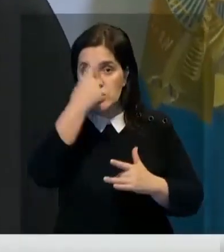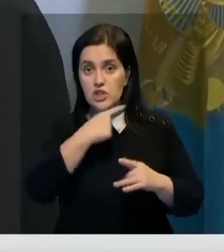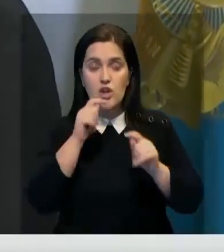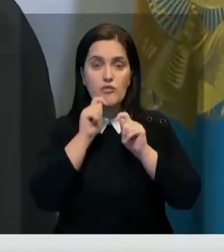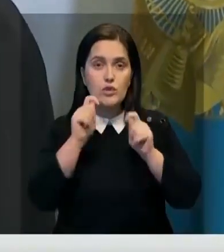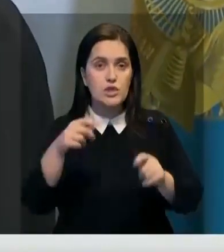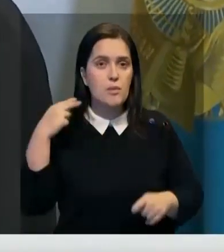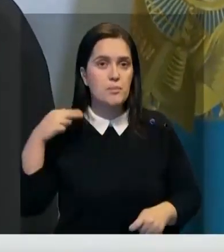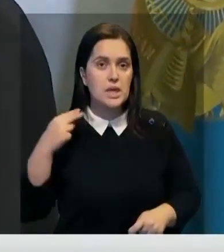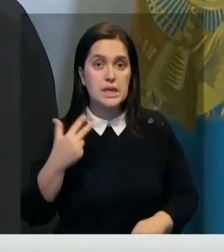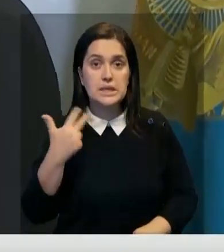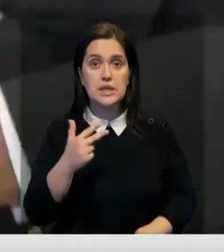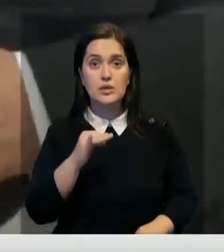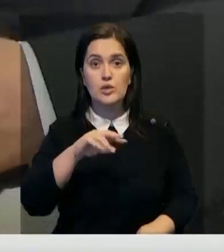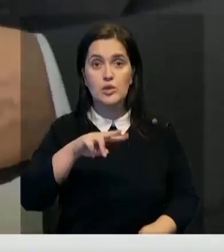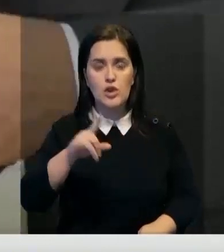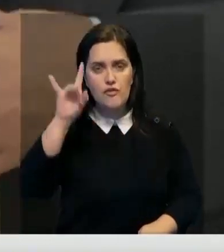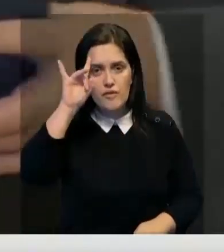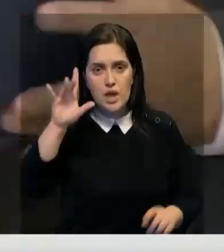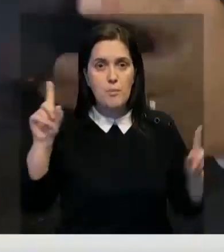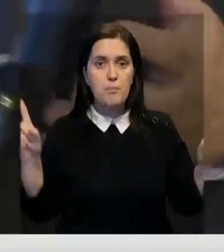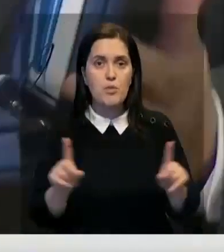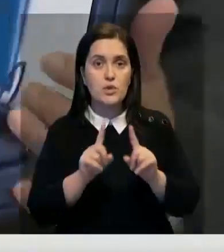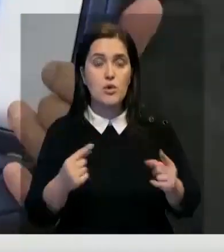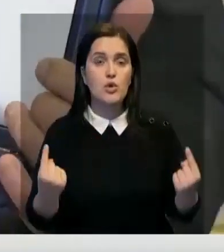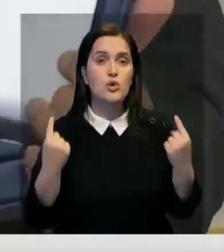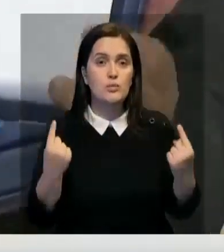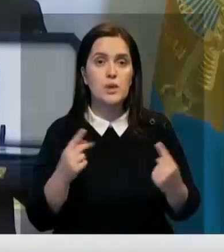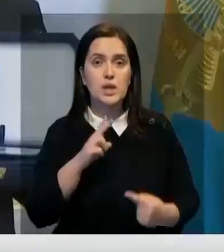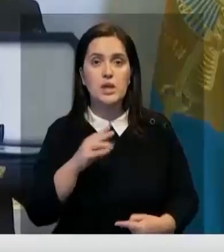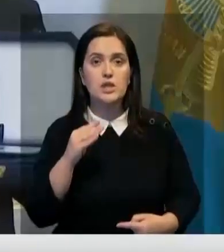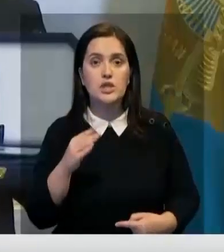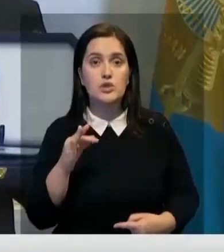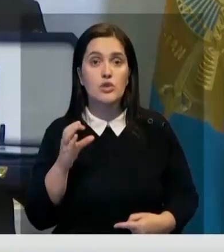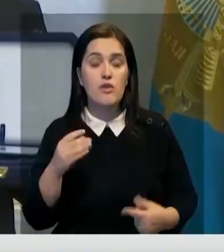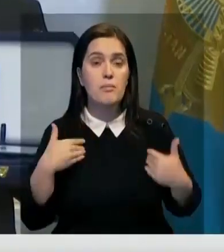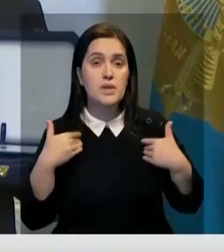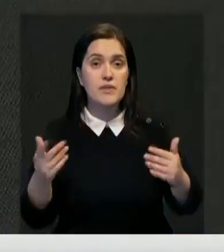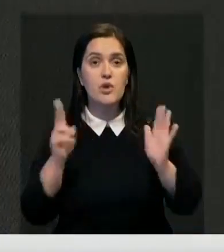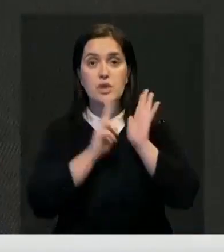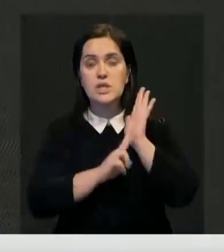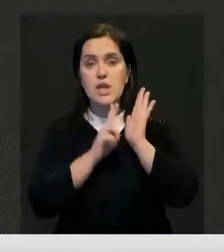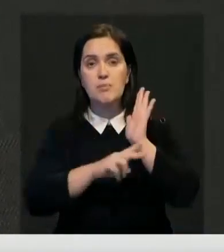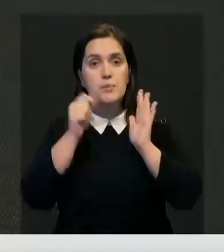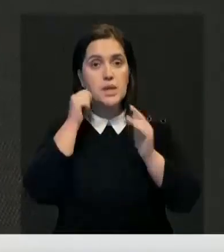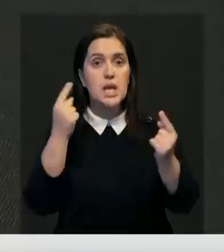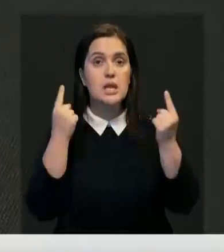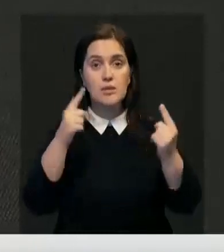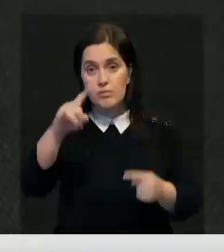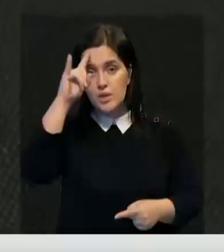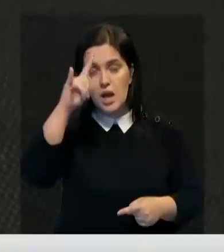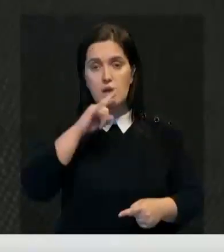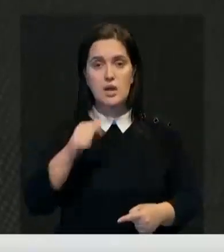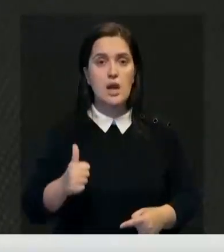вручил президент. 30 июля выдающийся музыкант отметил юбилей. Касым-Жомарт Токаев поздравил его с 70-летием